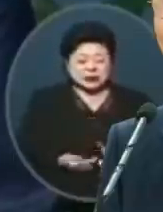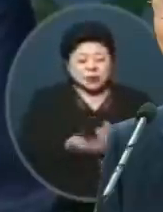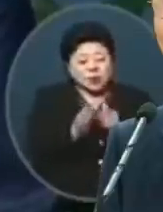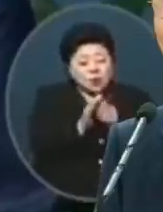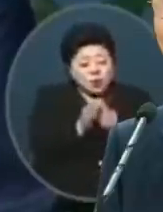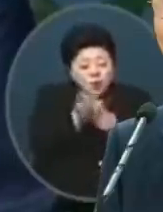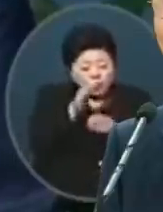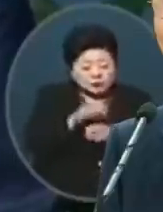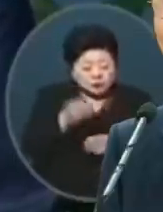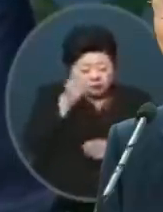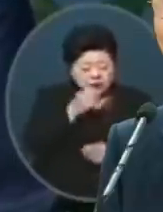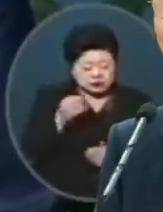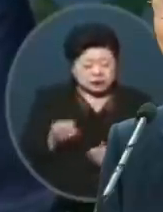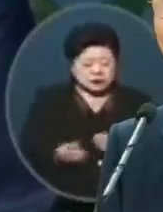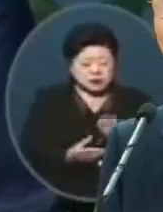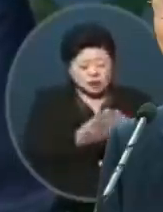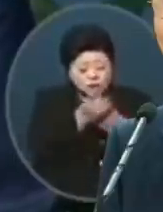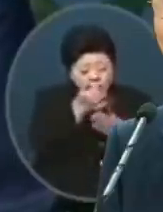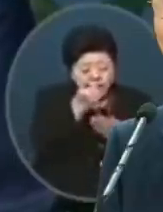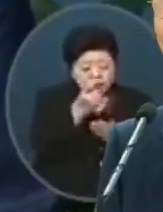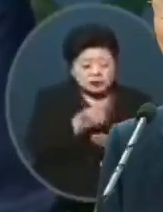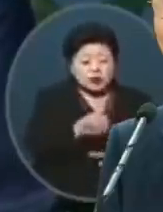성부와 성자와 성령을 공경하고